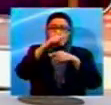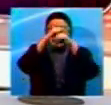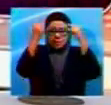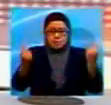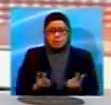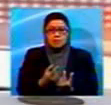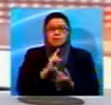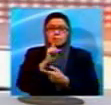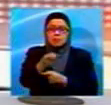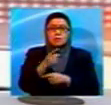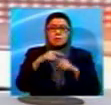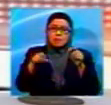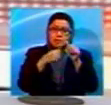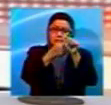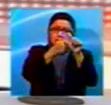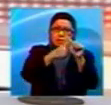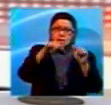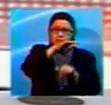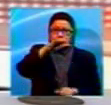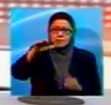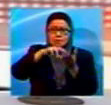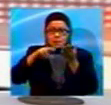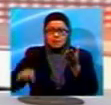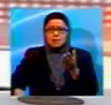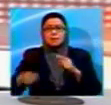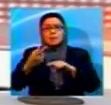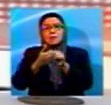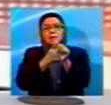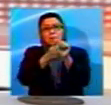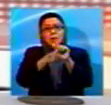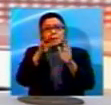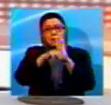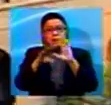rendah minit mesyuarat jawatankuasa pasaran terbuka Amerika